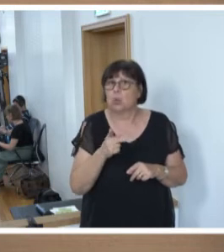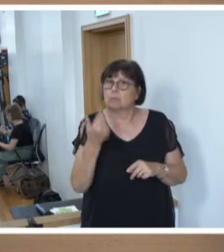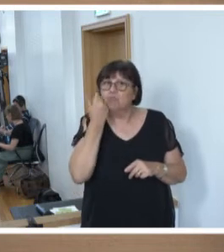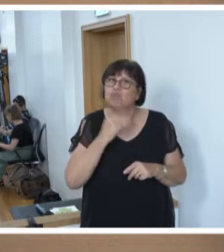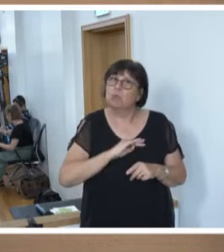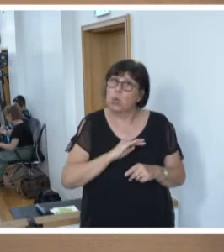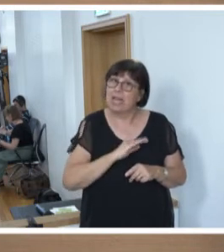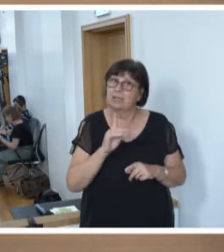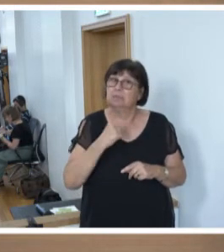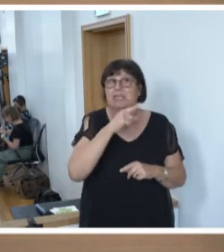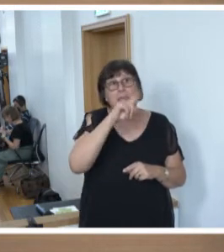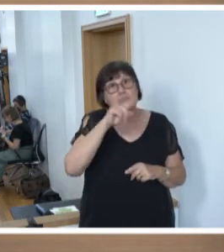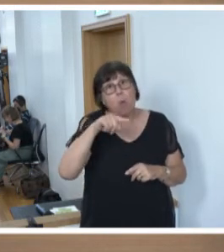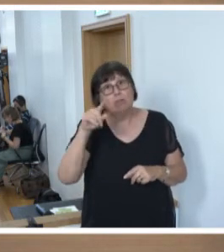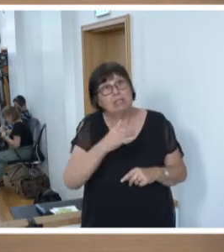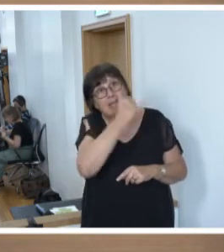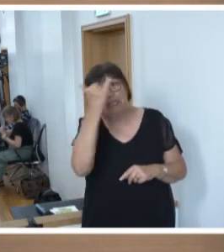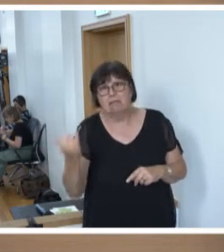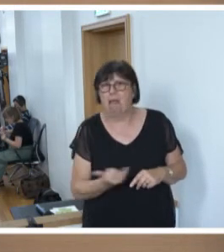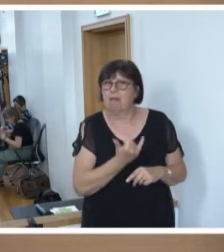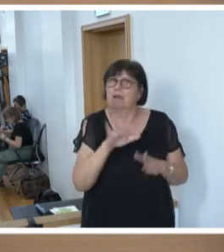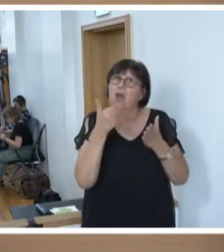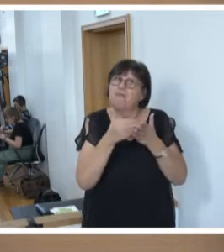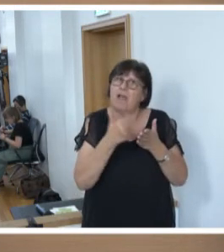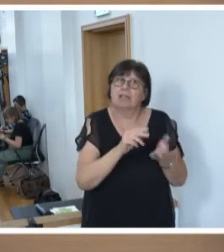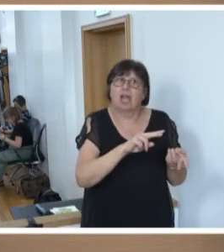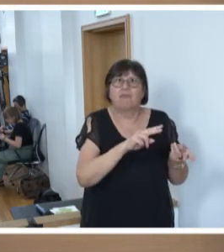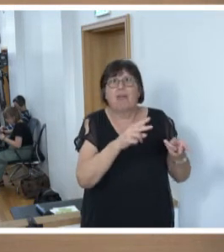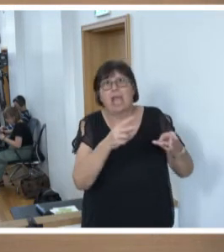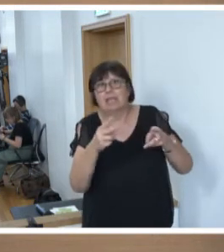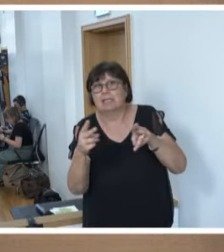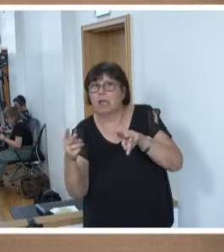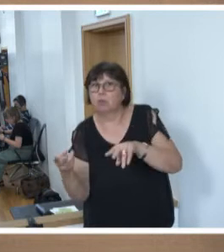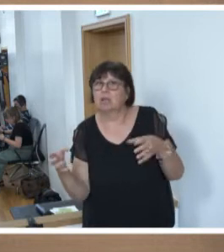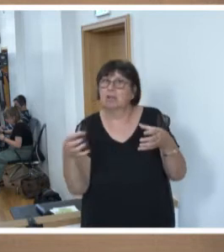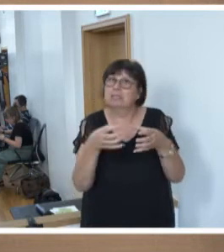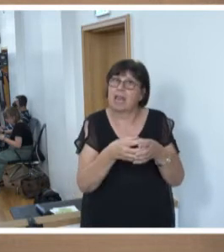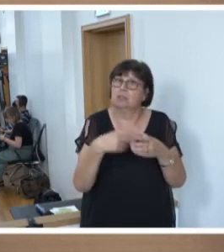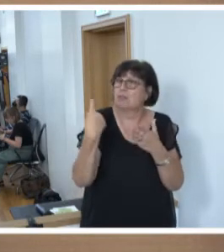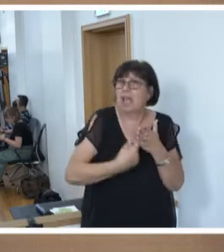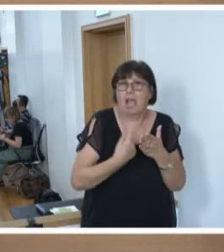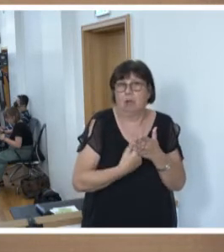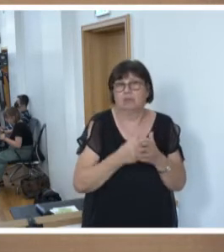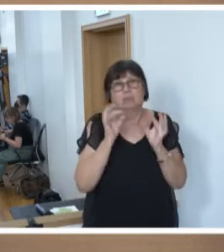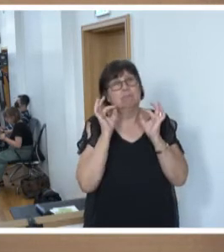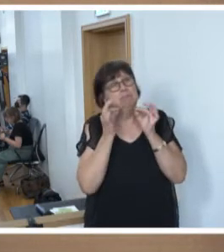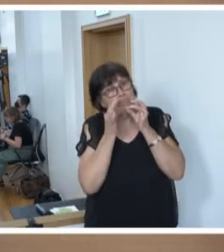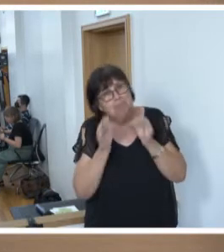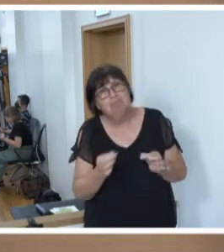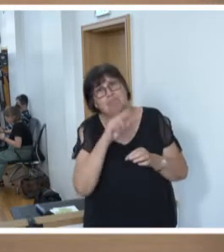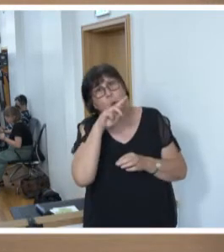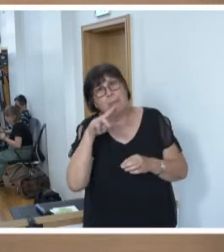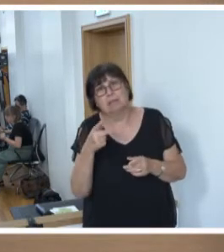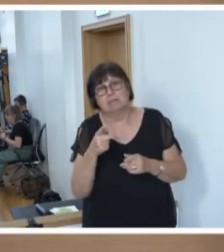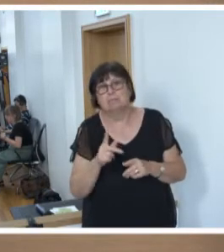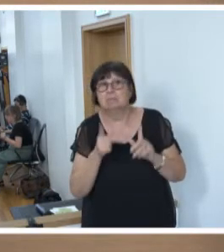den kommenden Monaten und Jahren werden wir die weiteren Veränderungen in unserer Gesellschaft und Herausforderungen ganz genau beobachten. Und vor allem